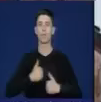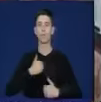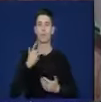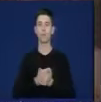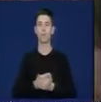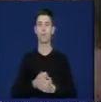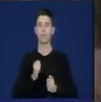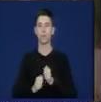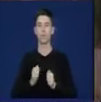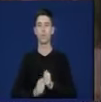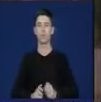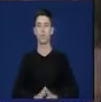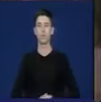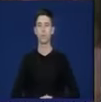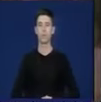həkk edərmiş.